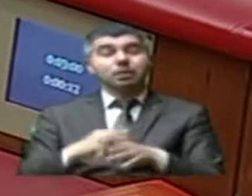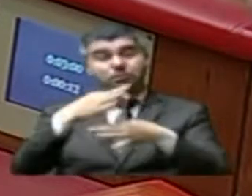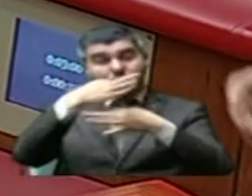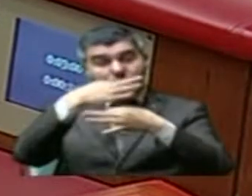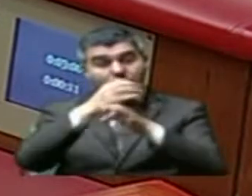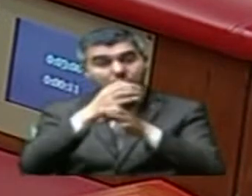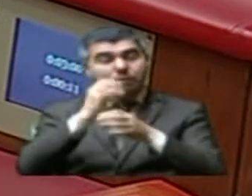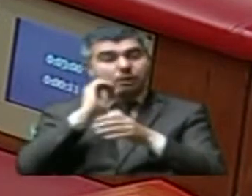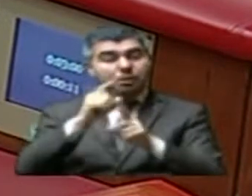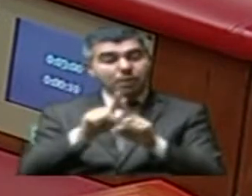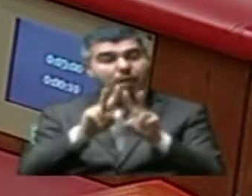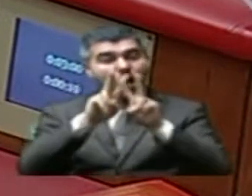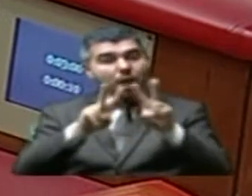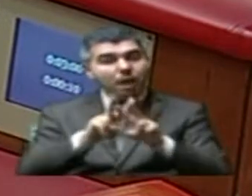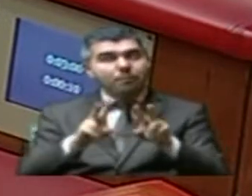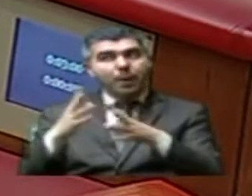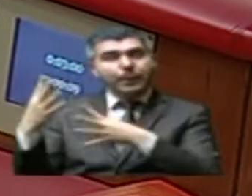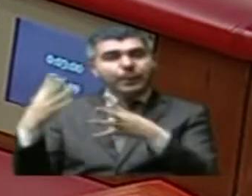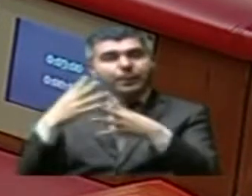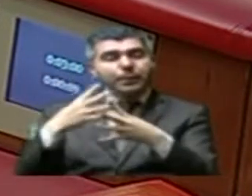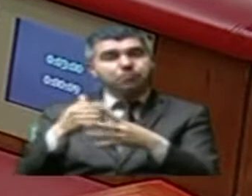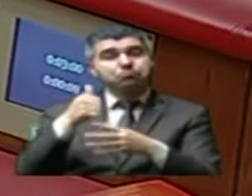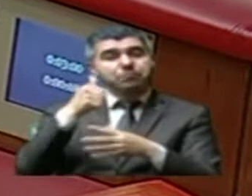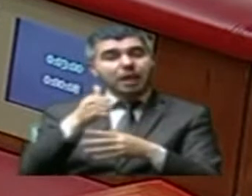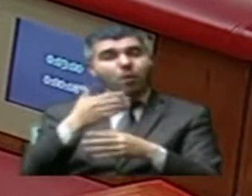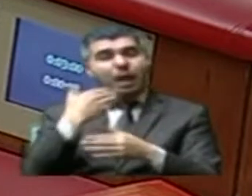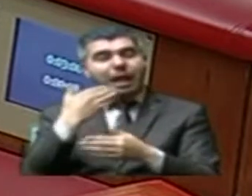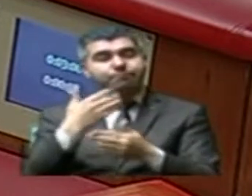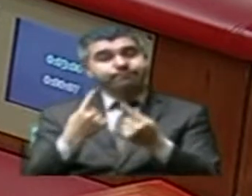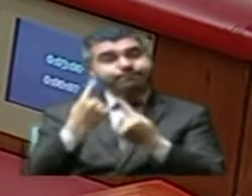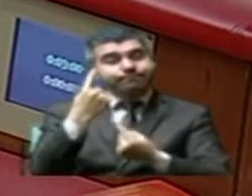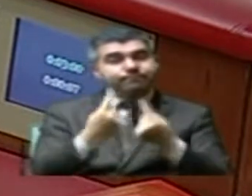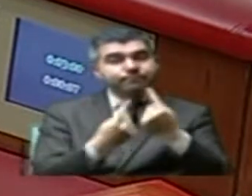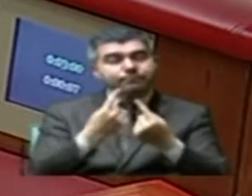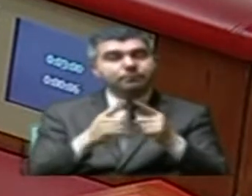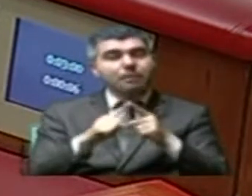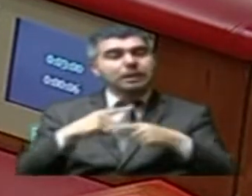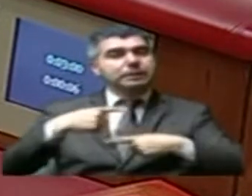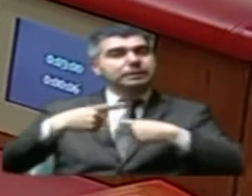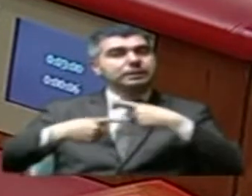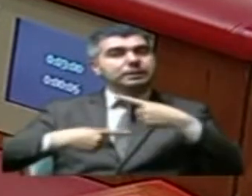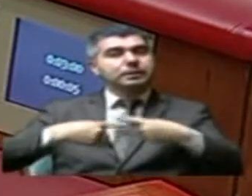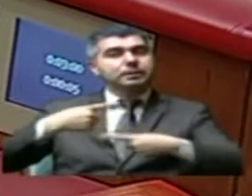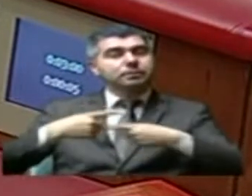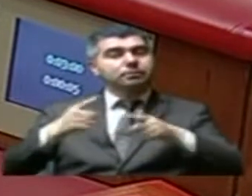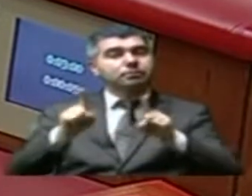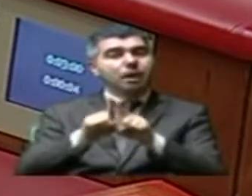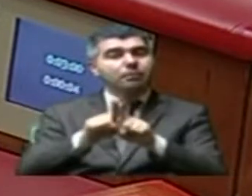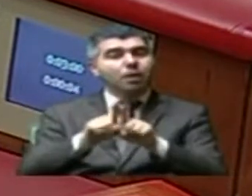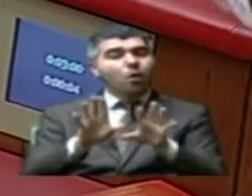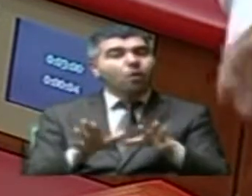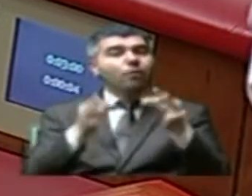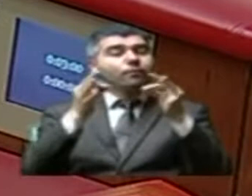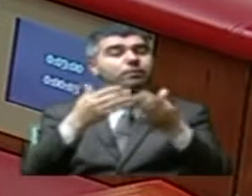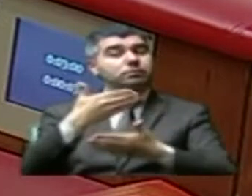الوطني كما قلت البيئة بحملات قياس جودة كانت فيها لمدة مستمرة بعينات وبنتائج ماشي